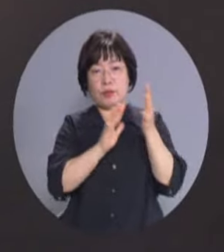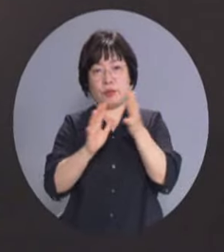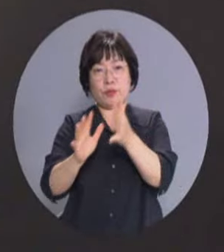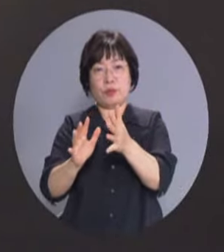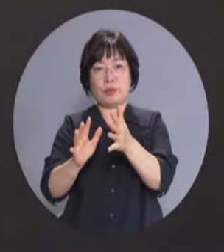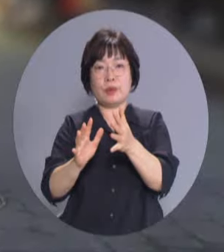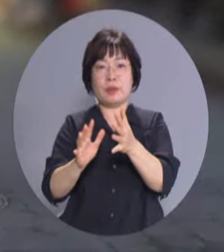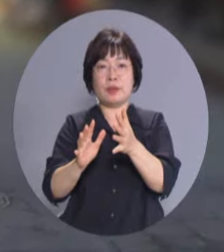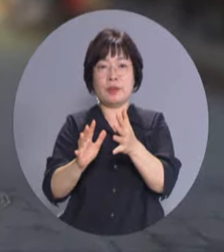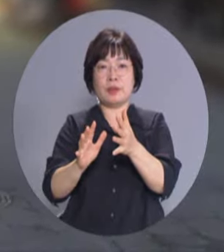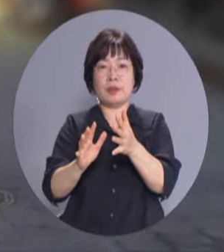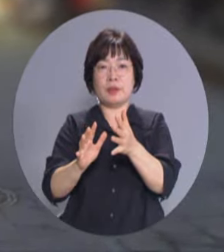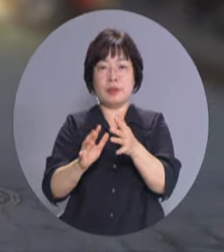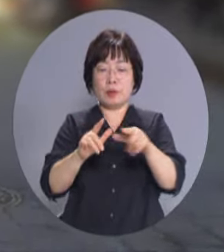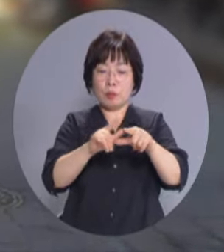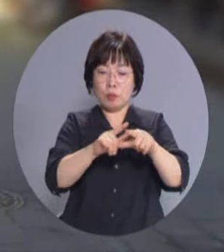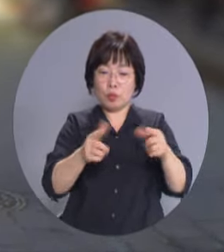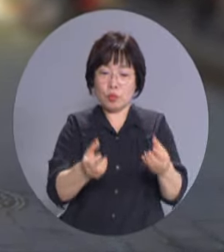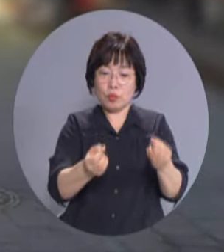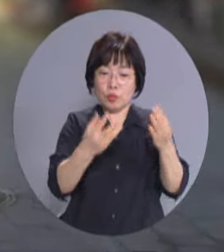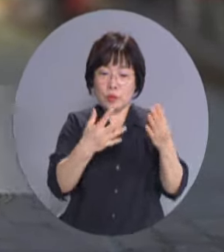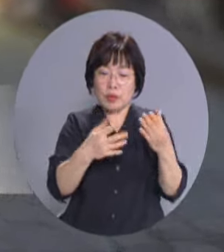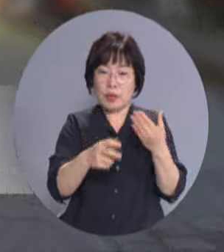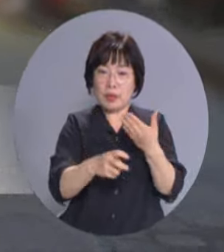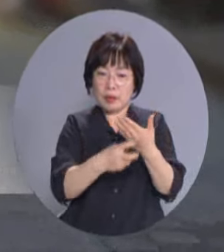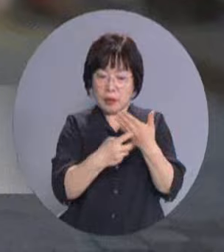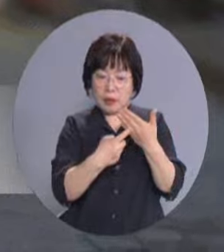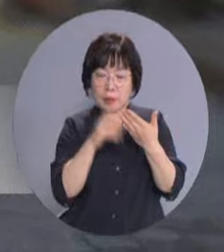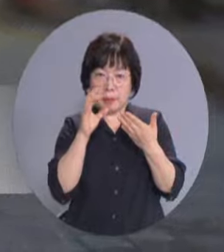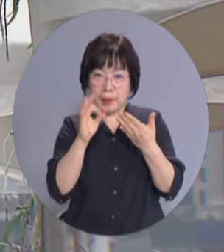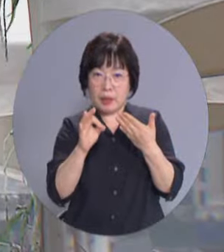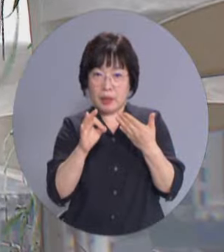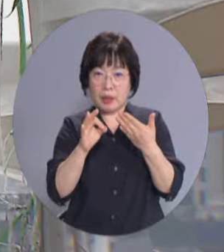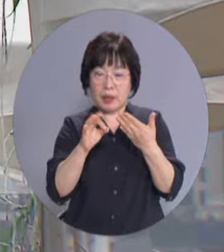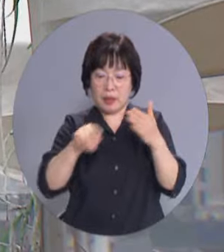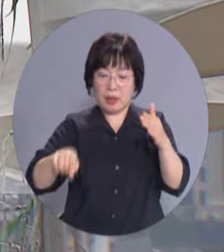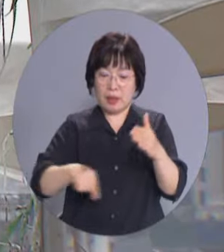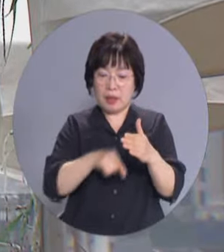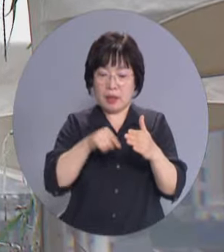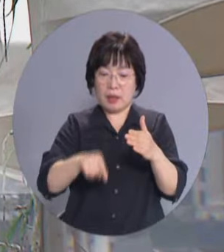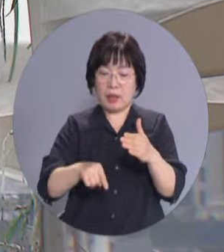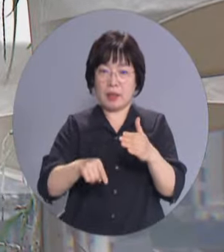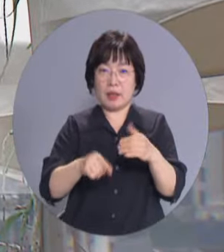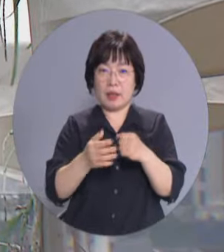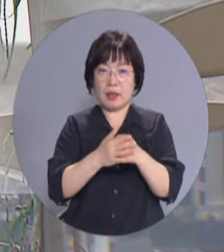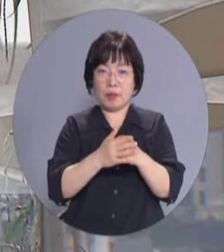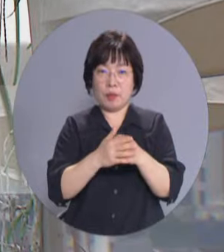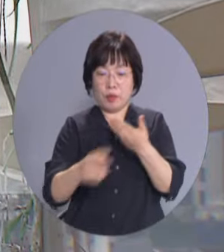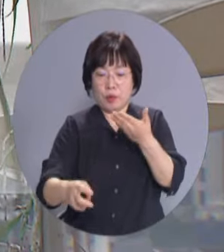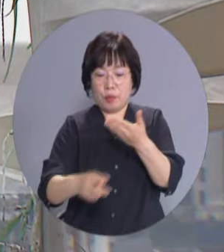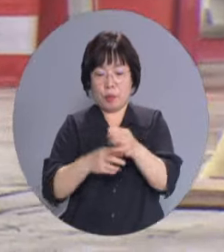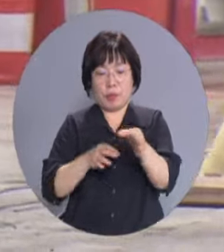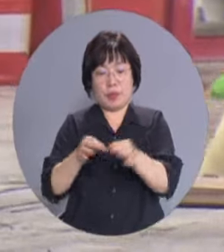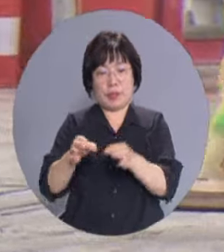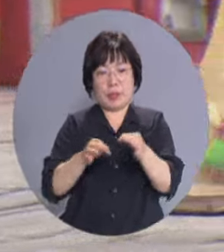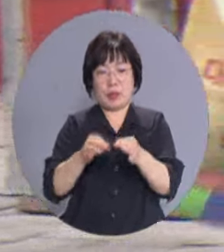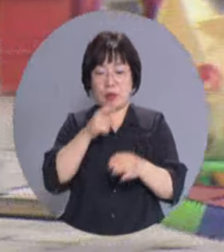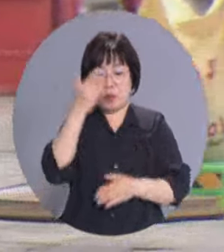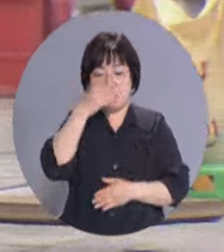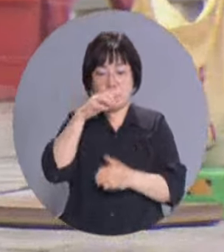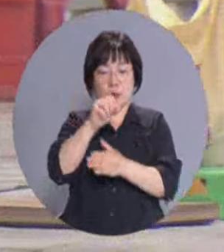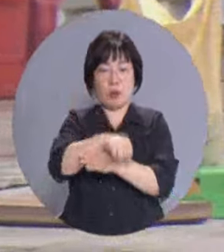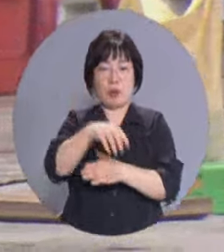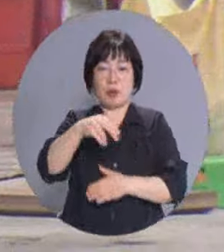몰립니다 평범한 축제장 부대시설로 보이지만 축제가 벌어지는 틈을타 여수시에 허가 없이